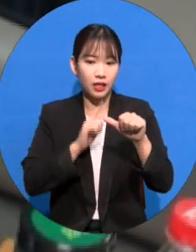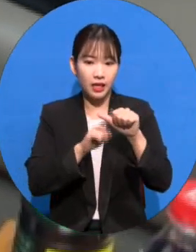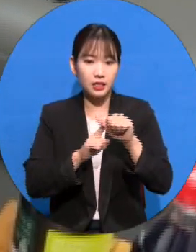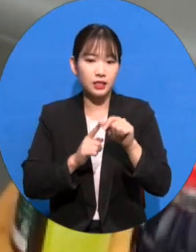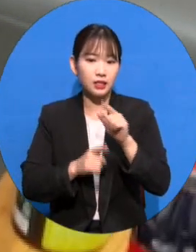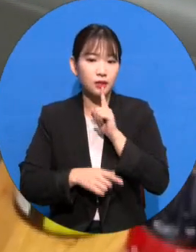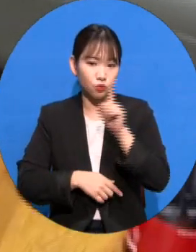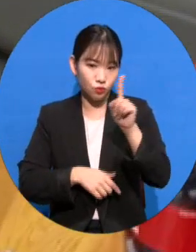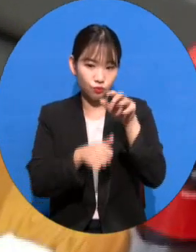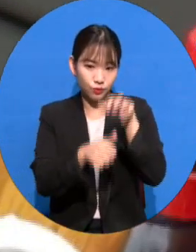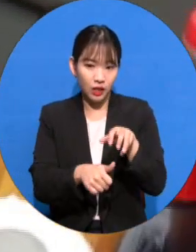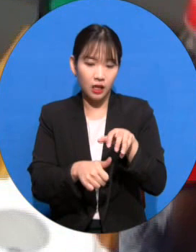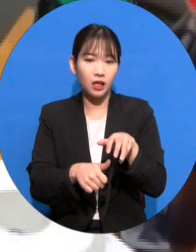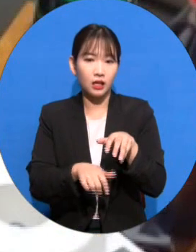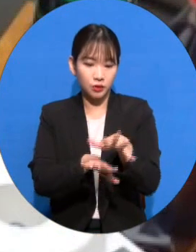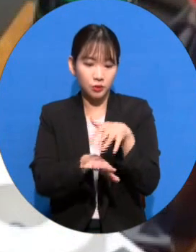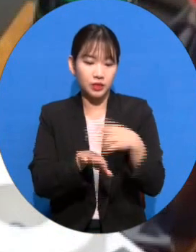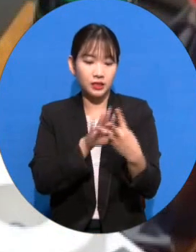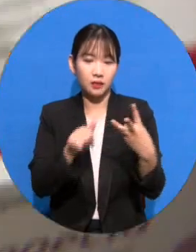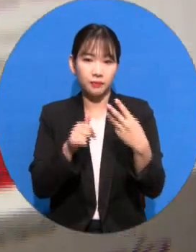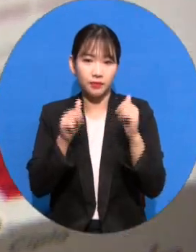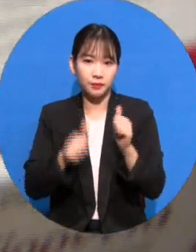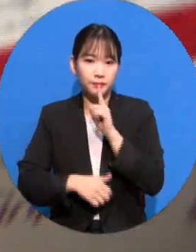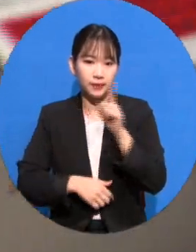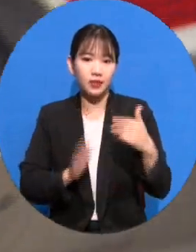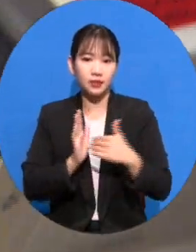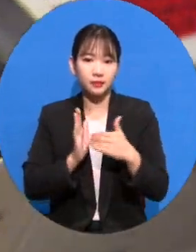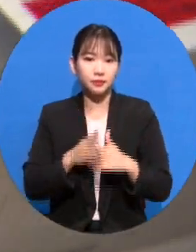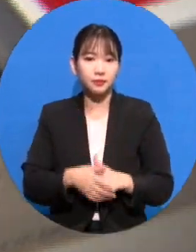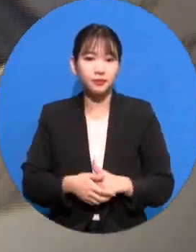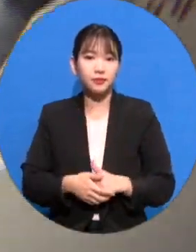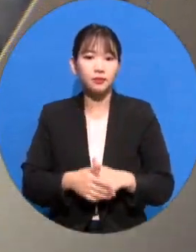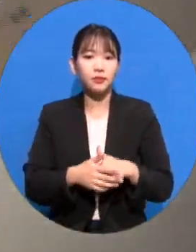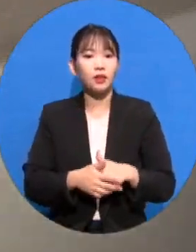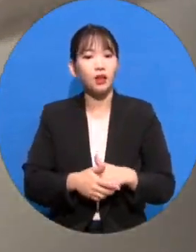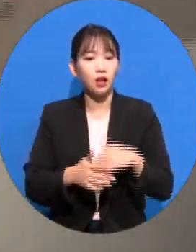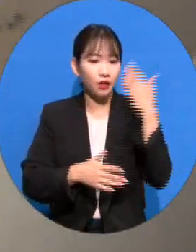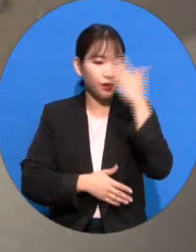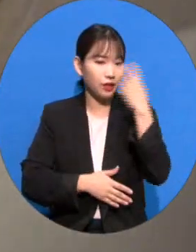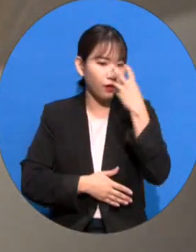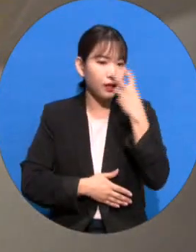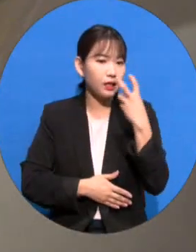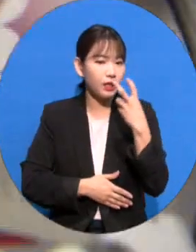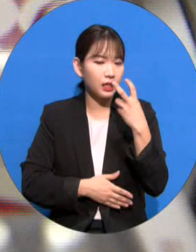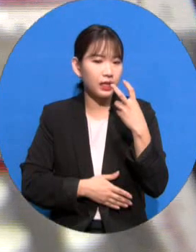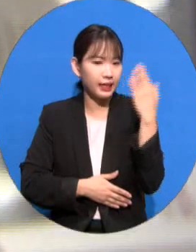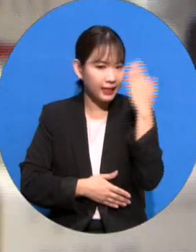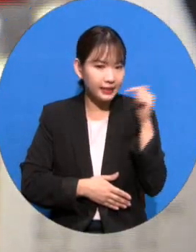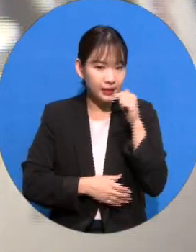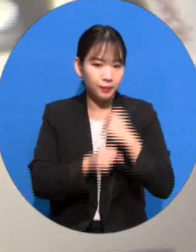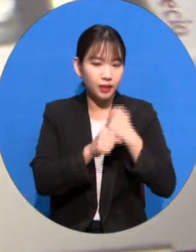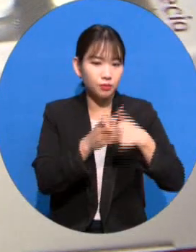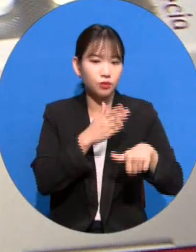기소하는 등 밀수 조직 3명을 재판에 넘겼습니다. 품질 위생관리하에 제조된 제품인지 알 수 없고